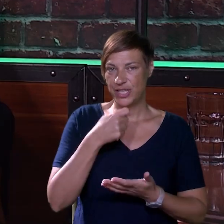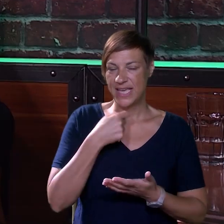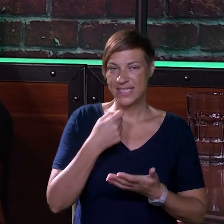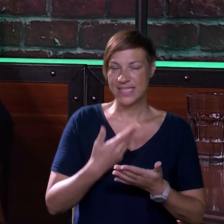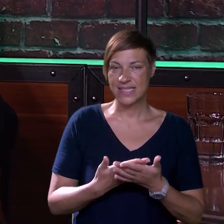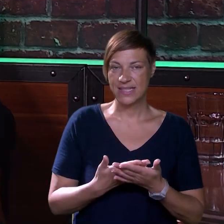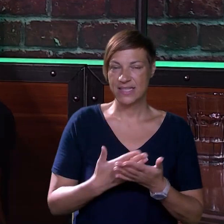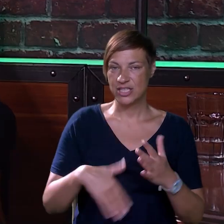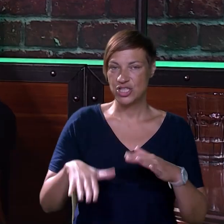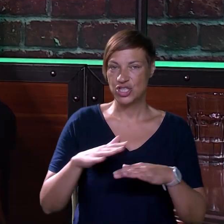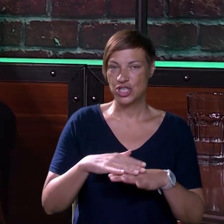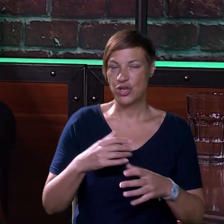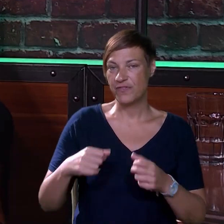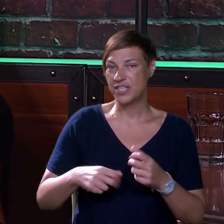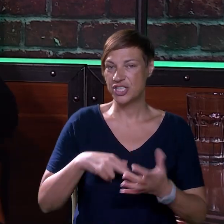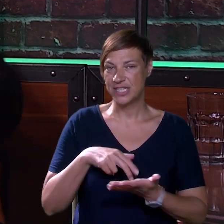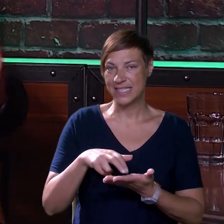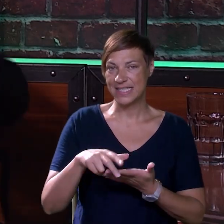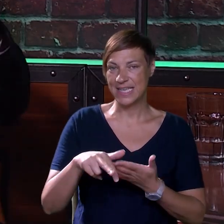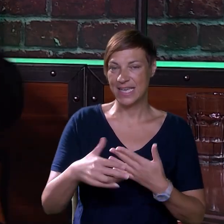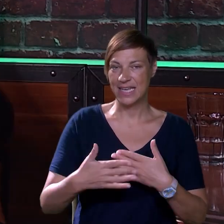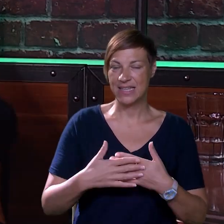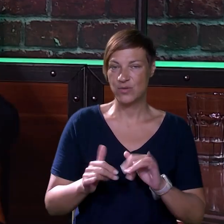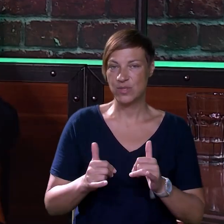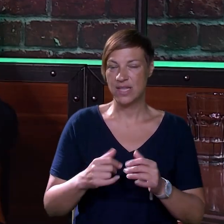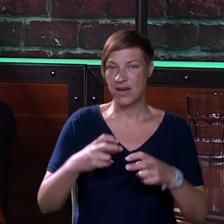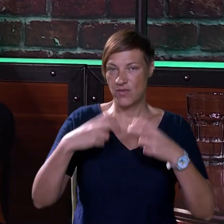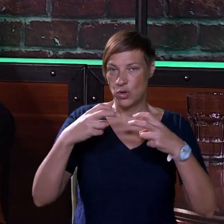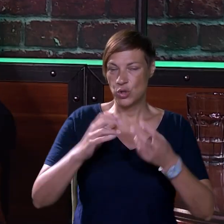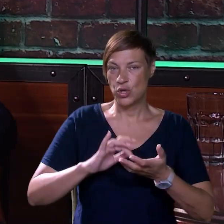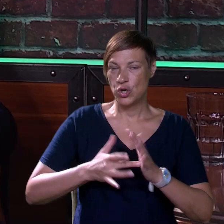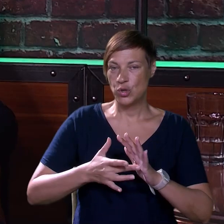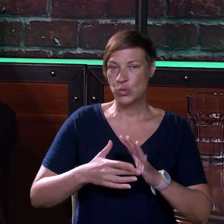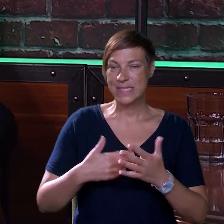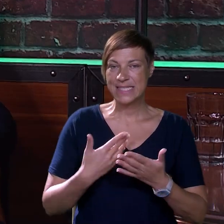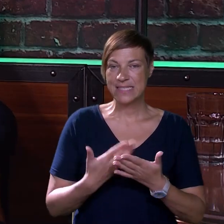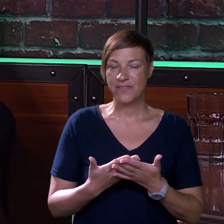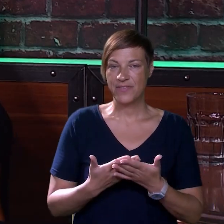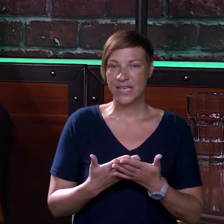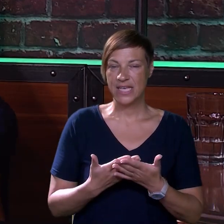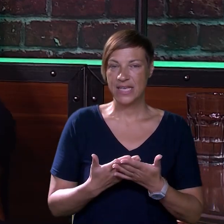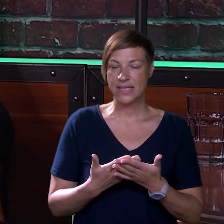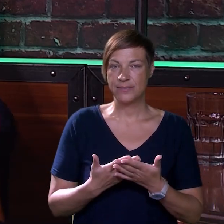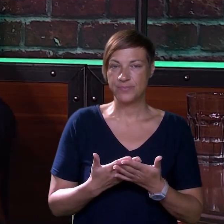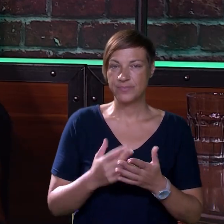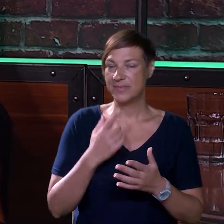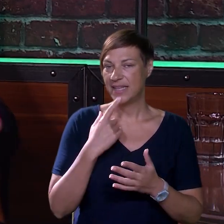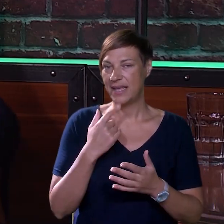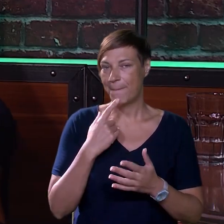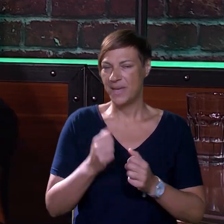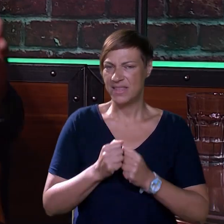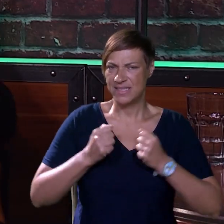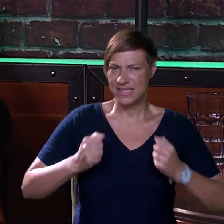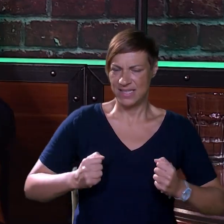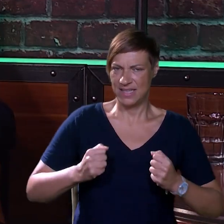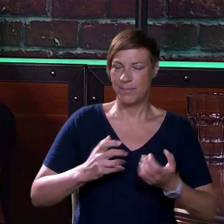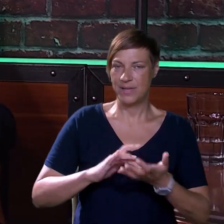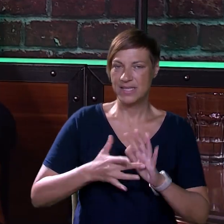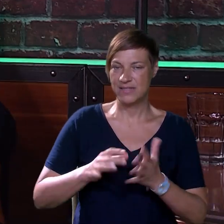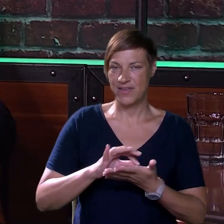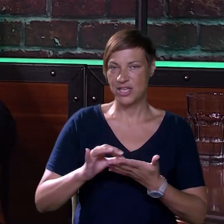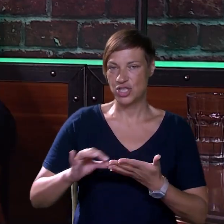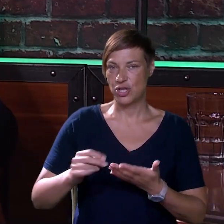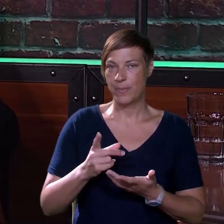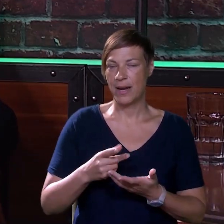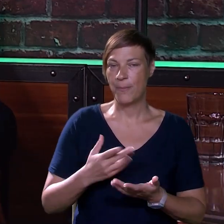što više se kretati, uz naravno kontrolu svih ovih klasičnih dijabetes, debljina, sve što je